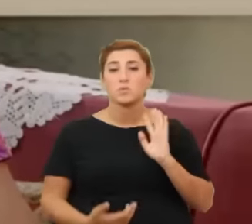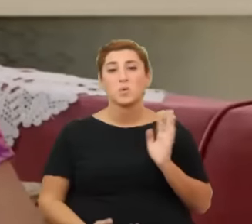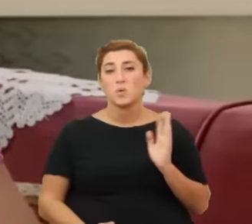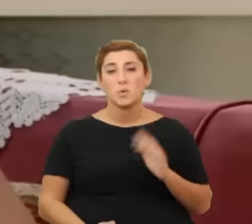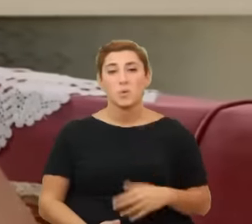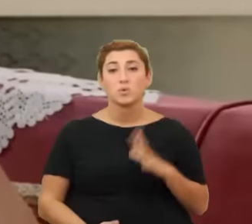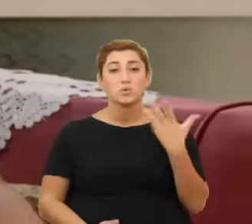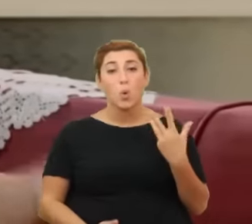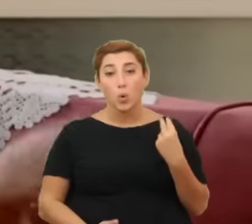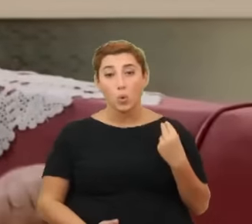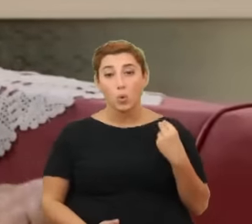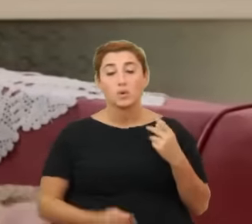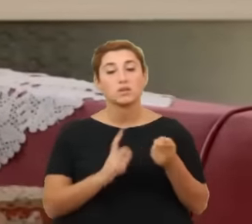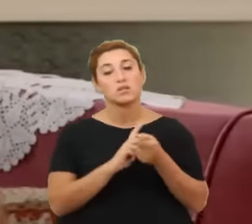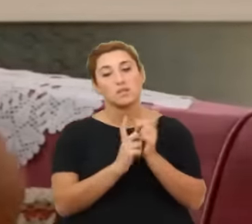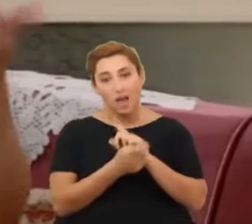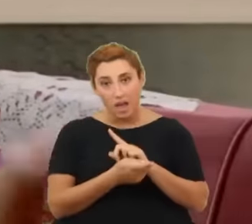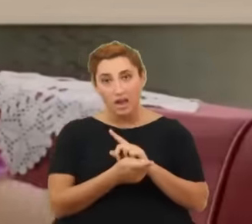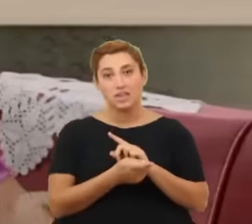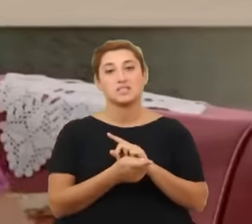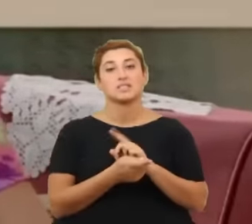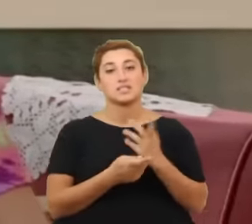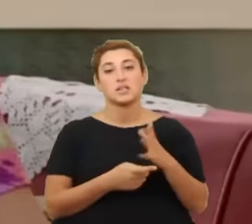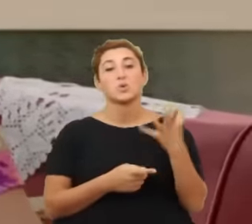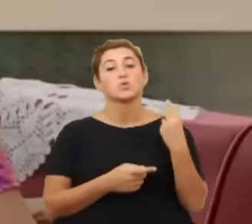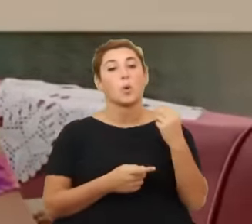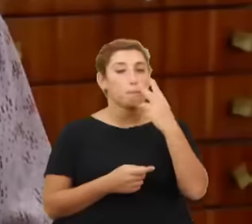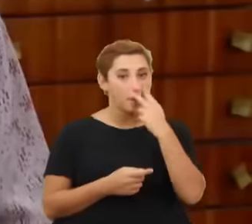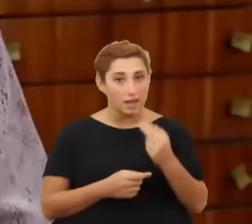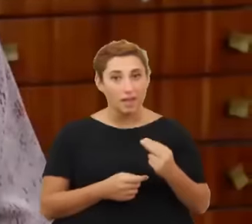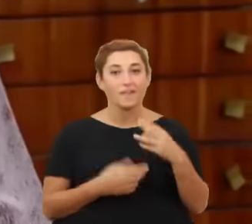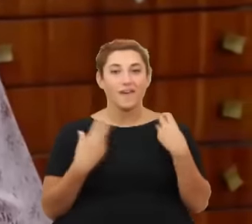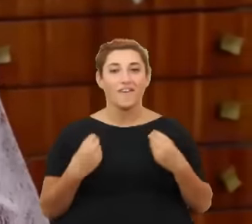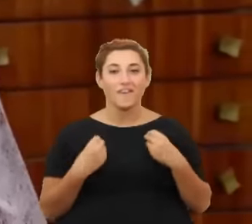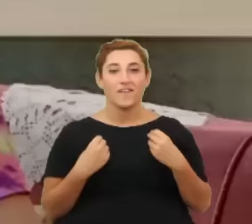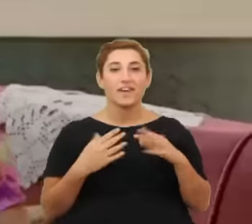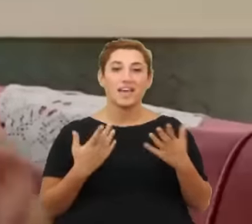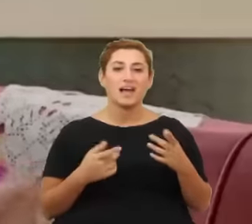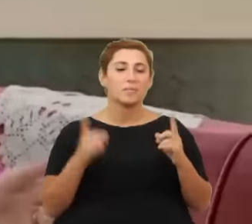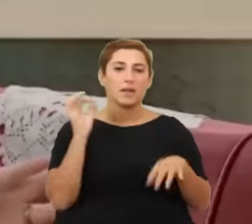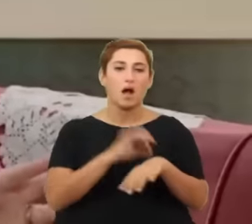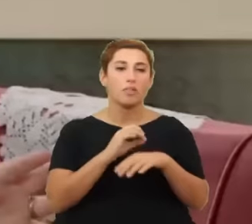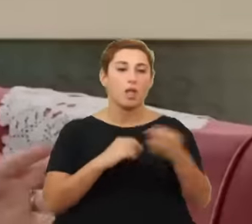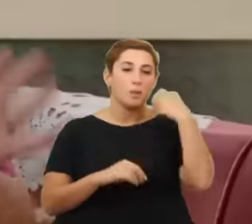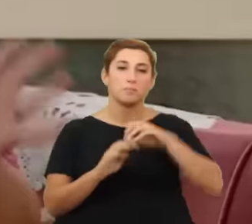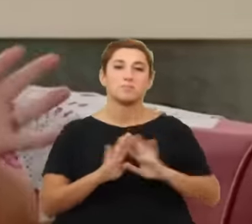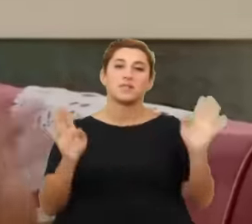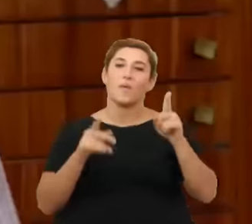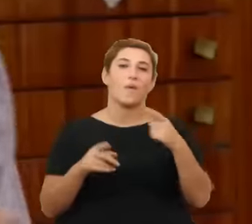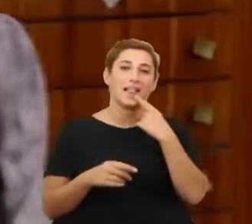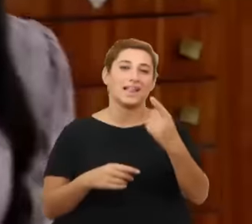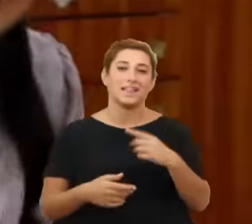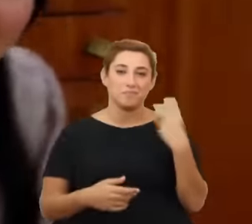Yok. Çok tam tersine çok beğendik. Oh. Ya bir anda bitti. Öyle